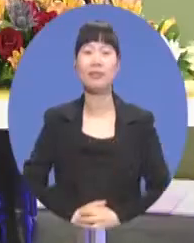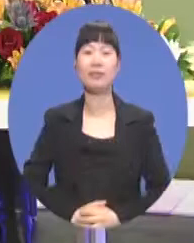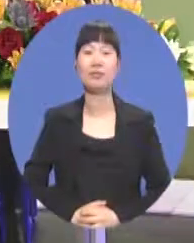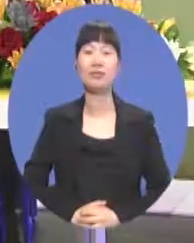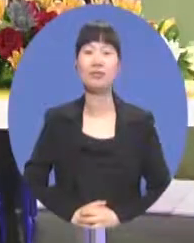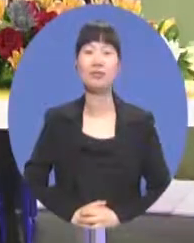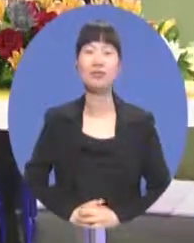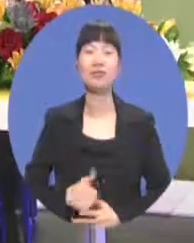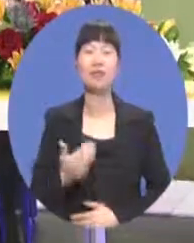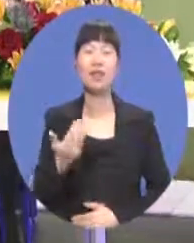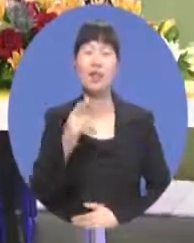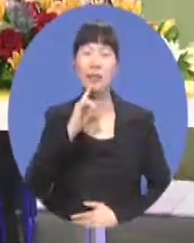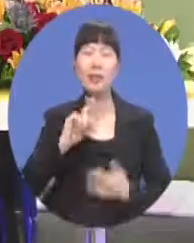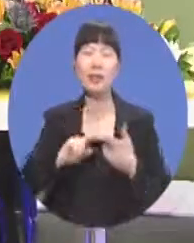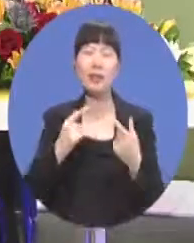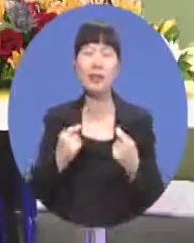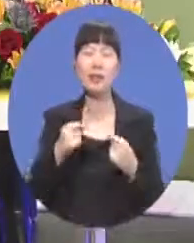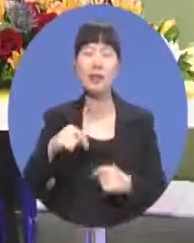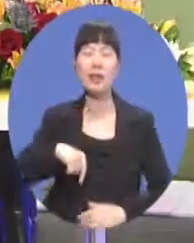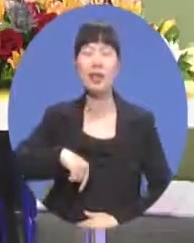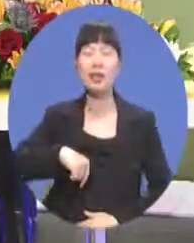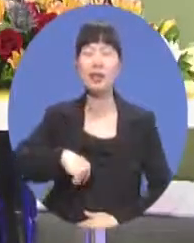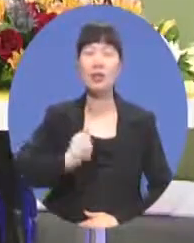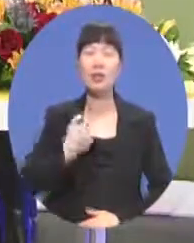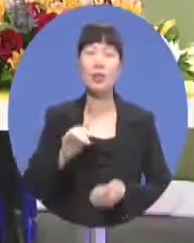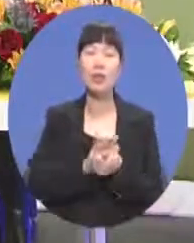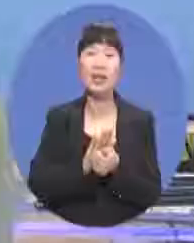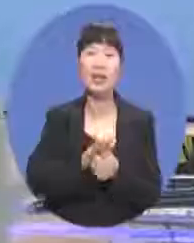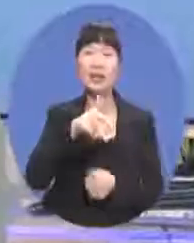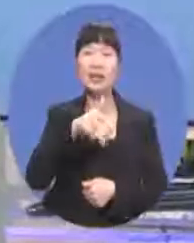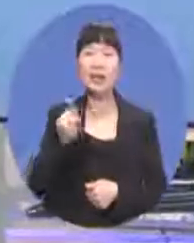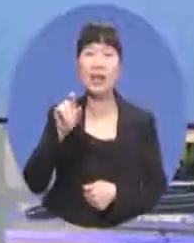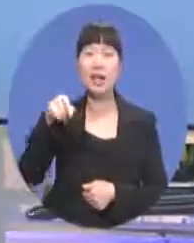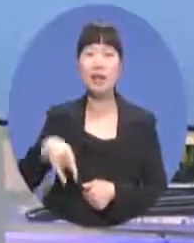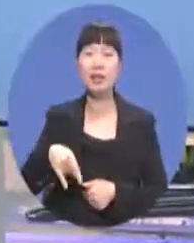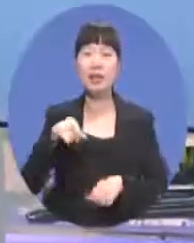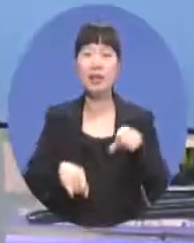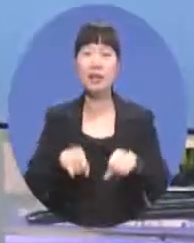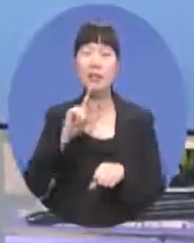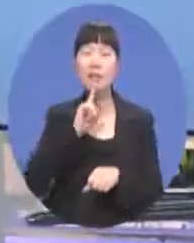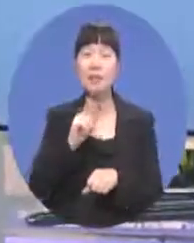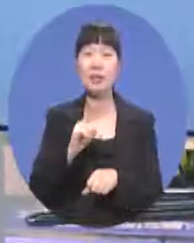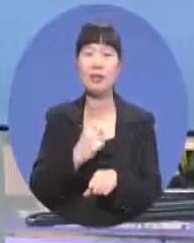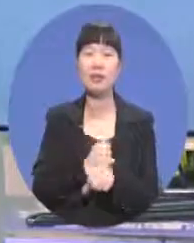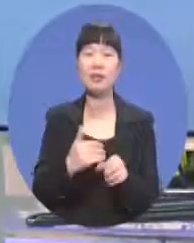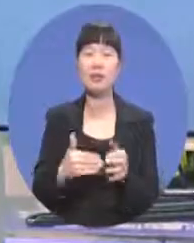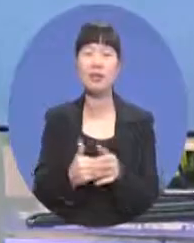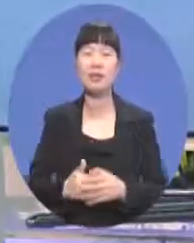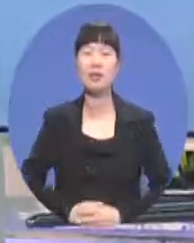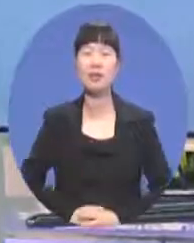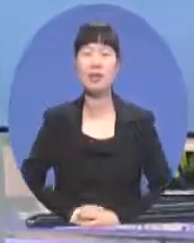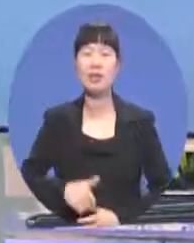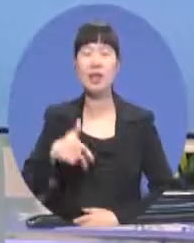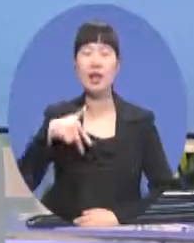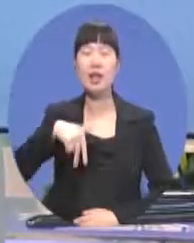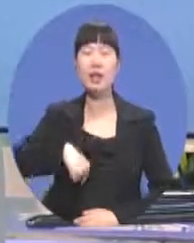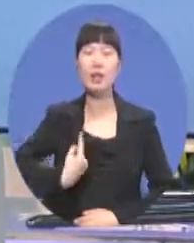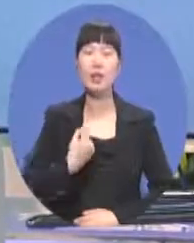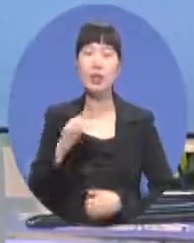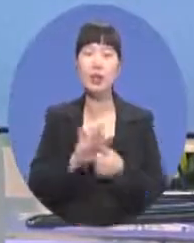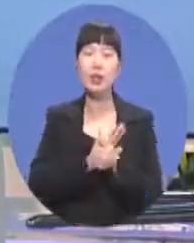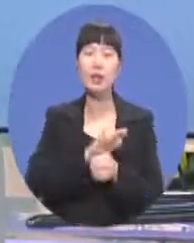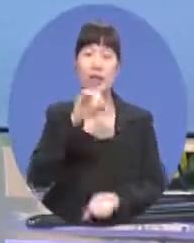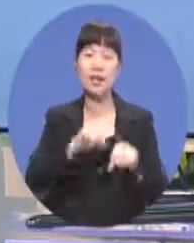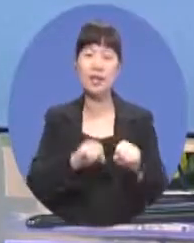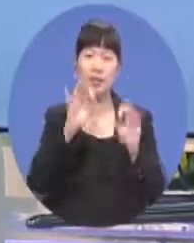우리가 이걸 아까 말씀드린 것처럼 자위행위다 이렇게 말씀을 드렸는데, 그러니까 우리가 이런 이제 이 자위행위나 이런 부분들은